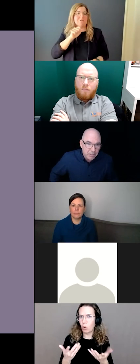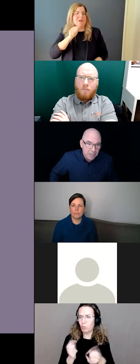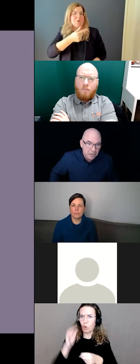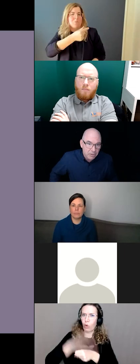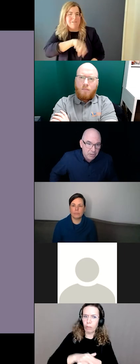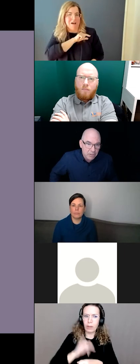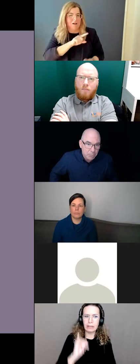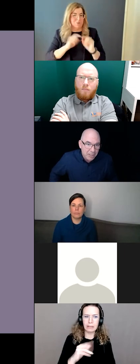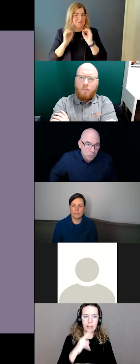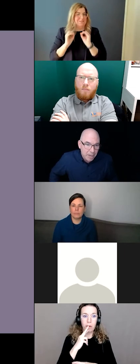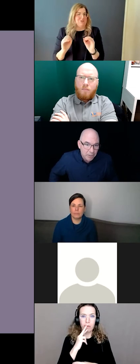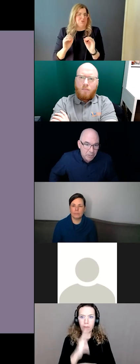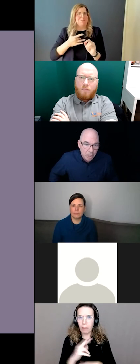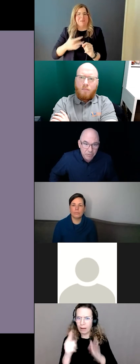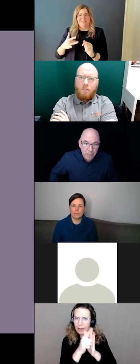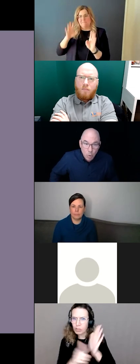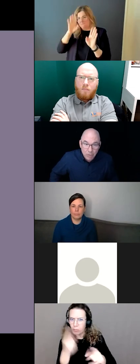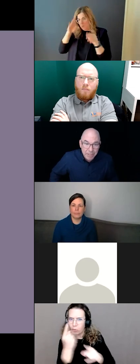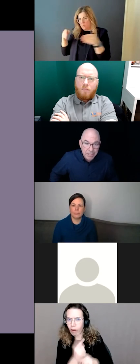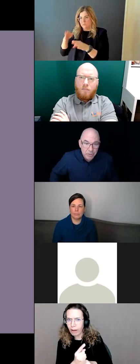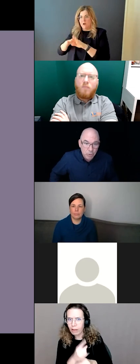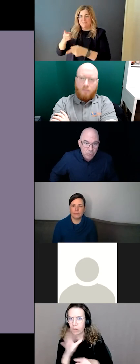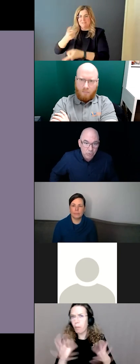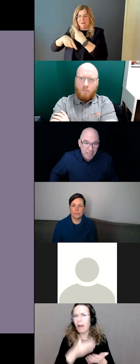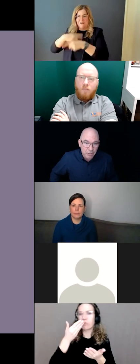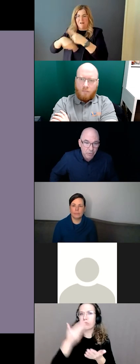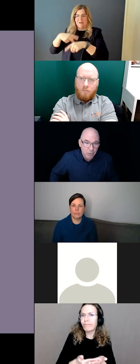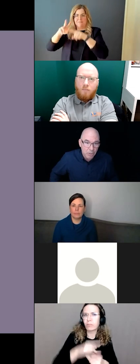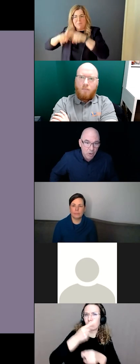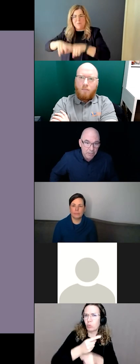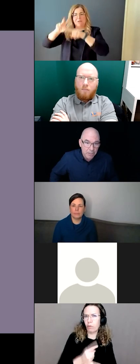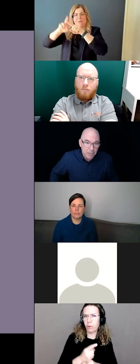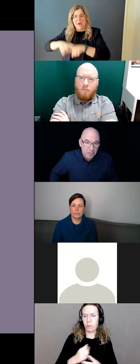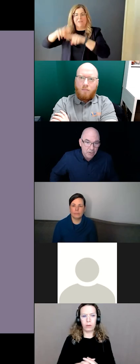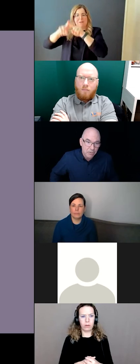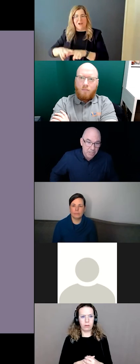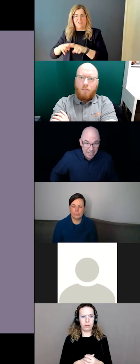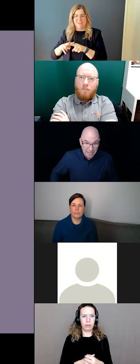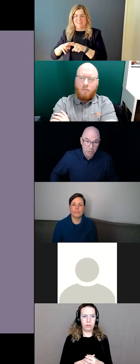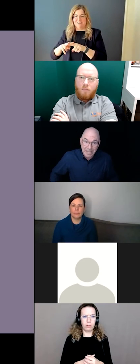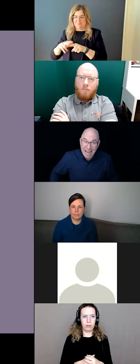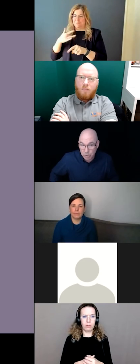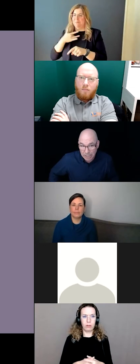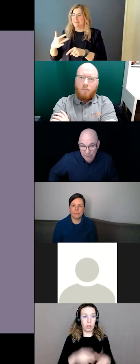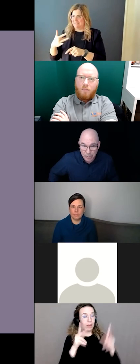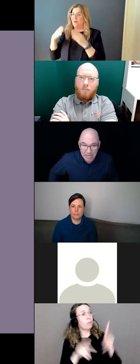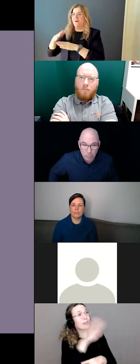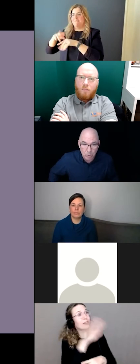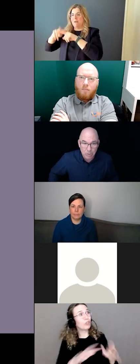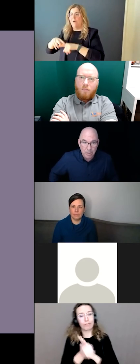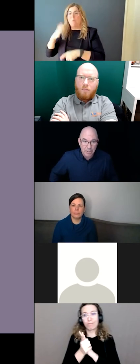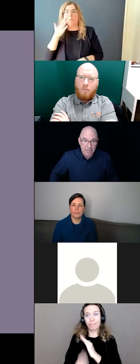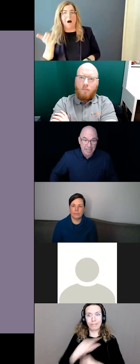légitime? Il y a beaucoup de gens pas qualifiés qui font attention au vocabulaire